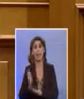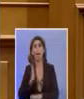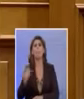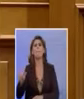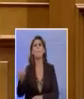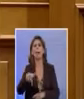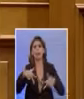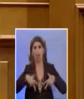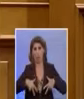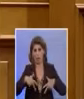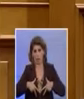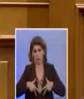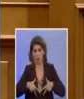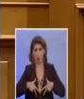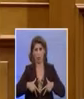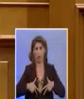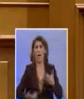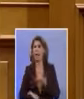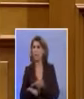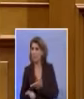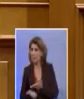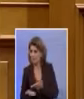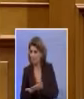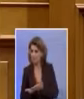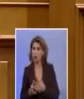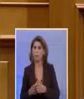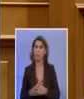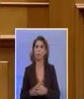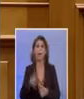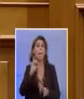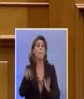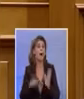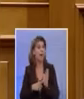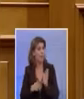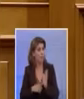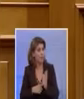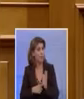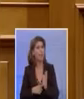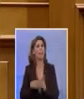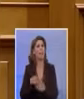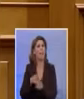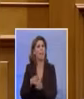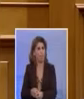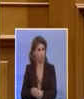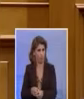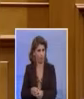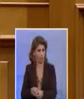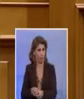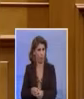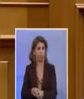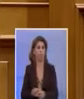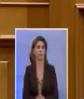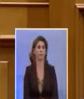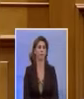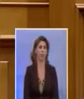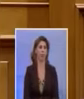πελατειακού κράτους, των εξυπηρετήσεων, της παρανομίας και των εκβιαστών και των εκβιασμών.